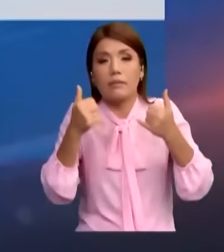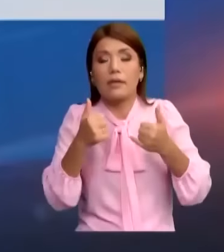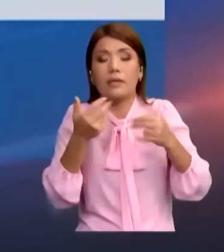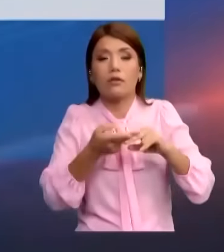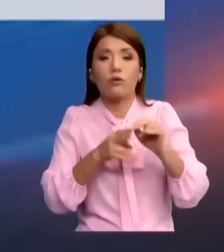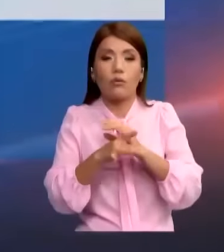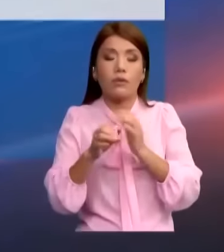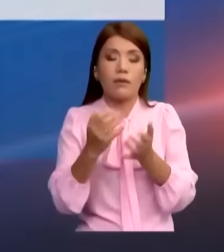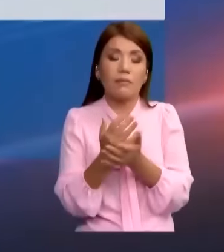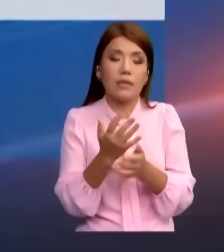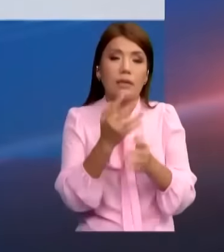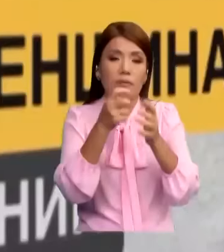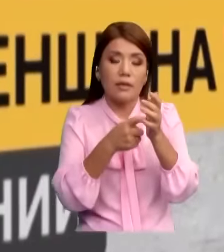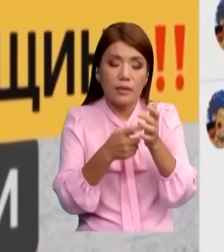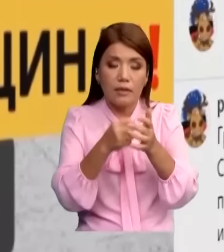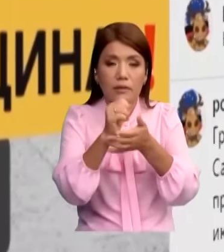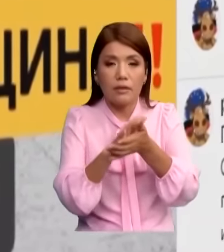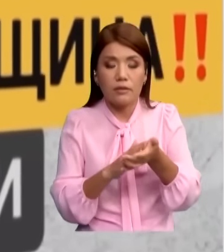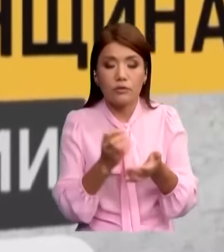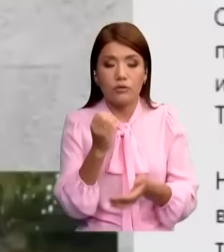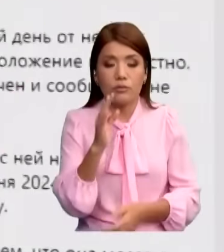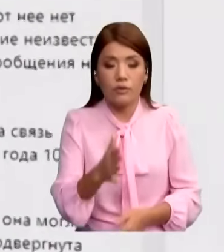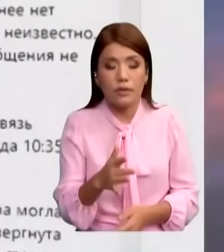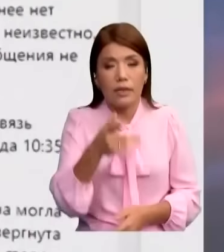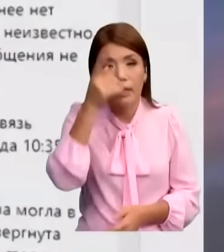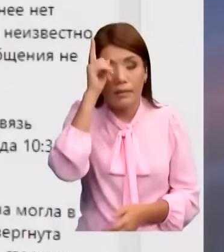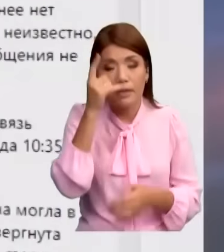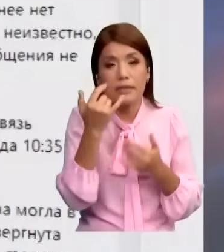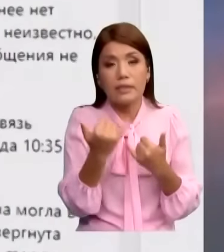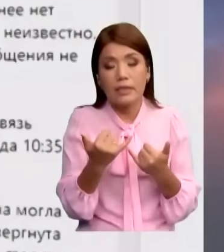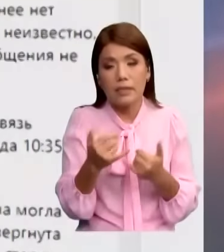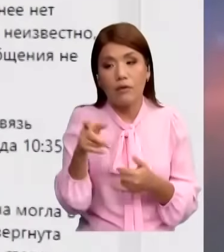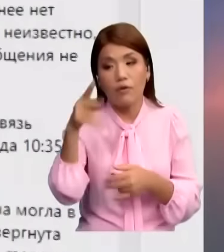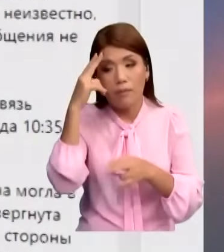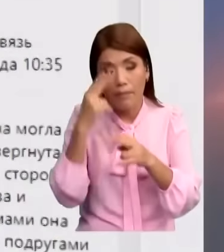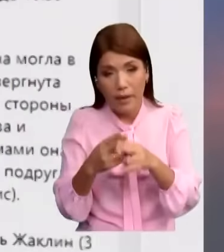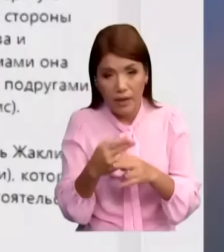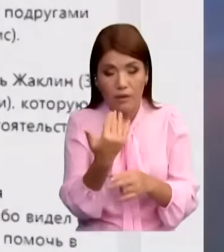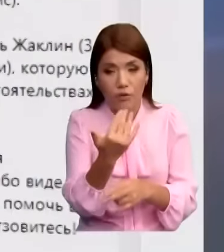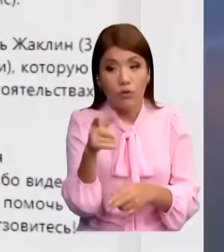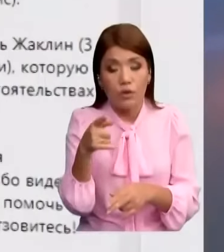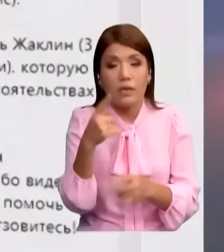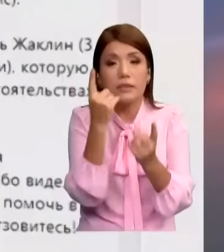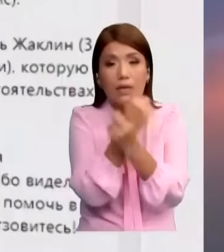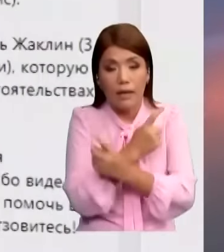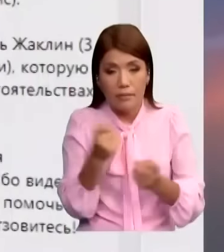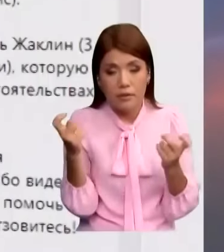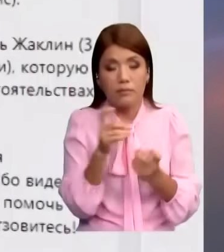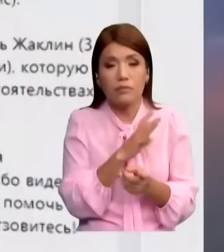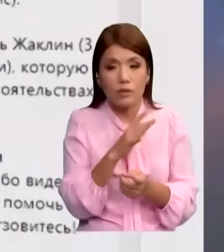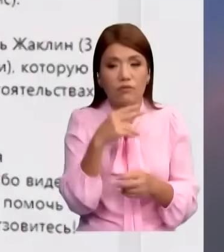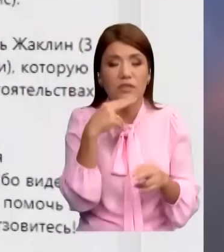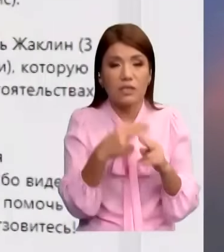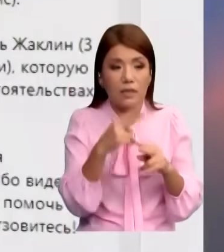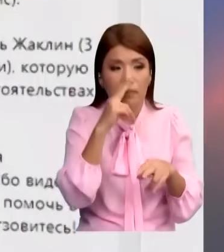и также является предметом расследования. В Германии сейчас находится брат Сайлыбаевой. Именно он сообщил о пропаже его